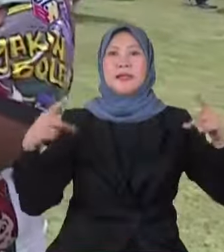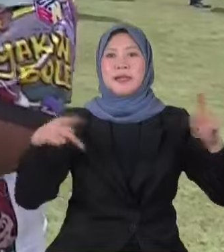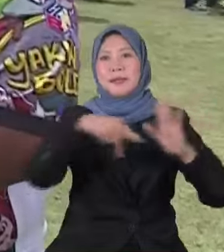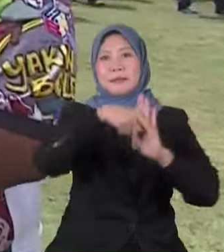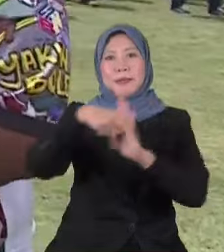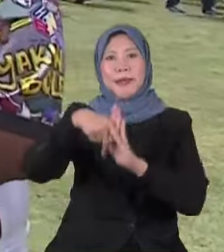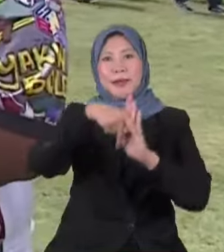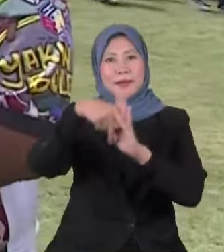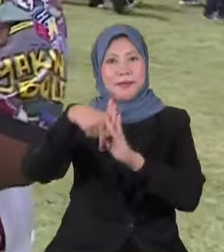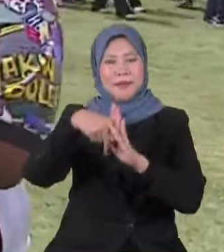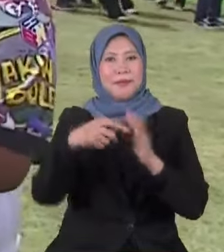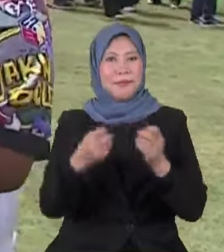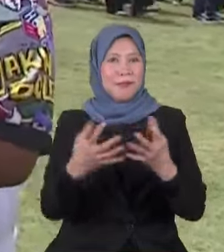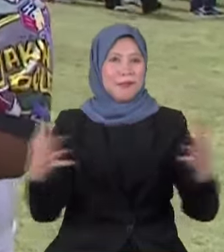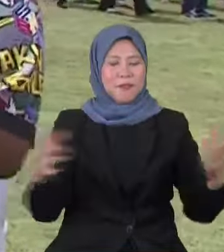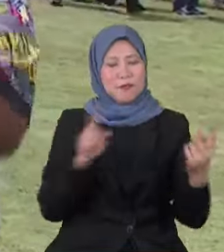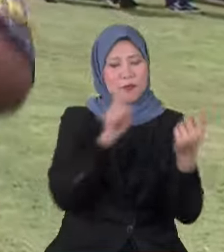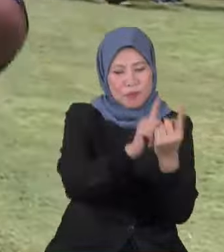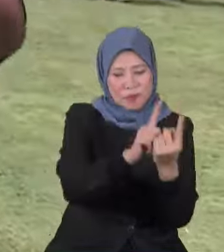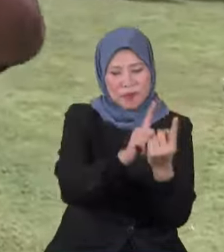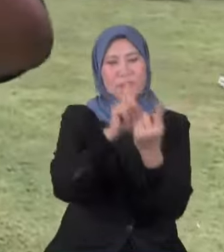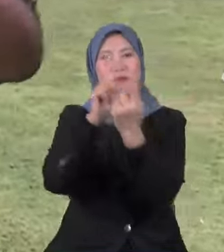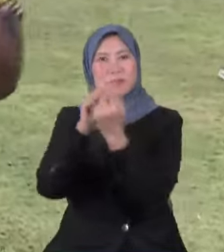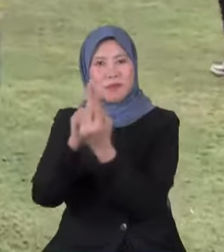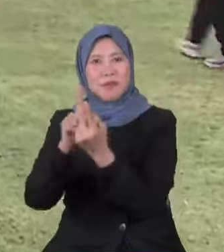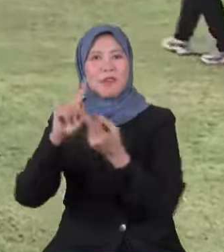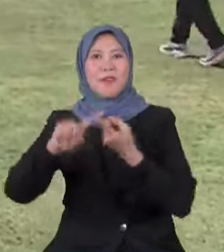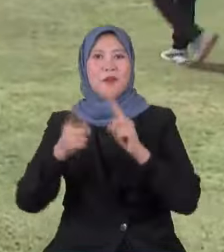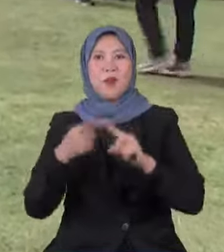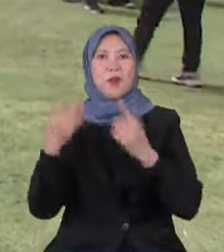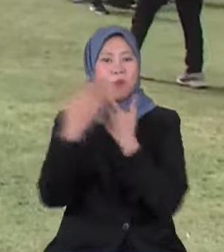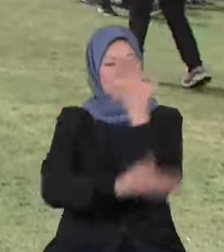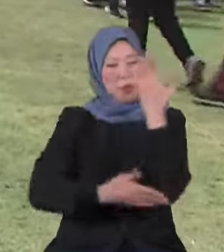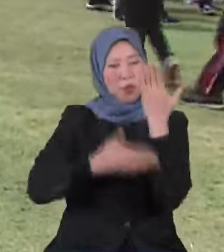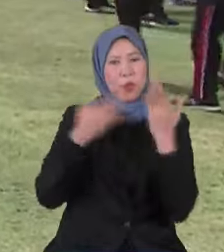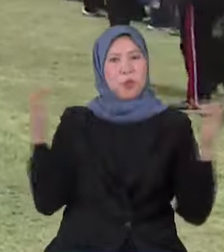semua ramai dapat jumpa kawan-kawan daripada satu Malaysia kan.